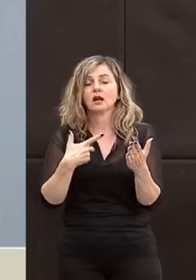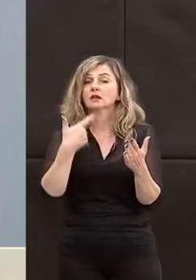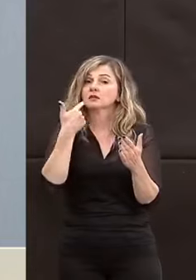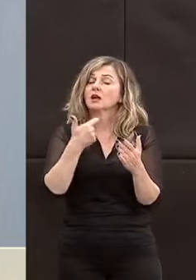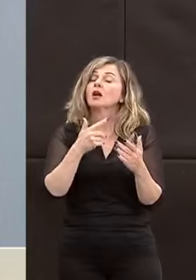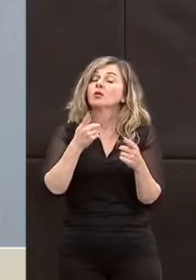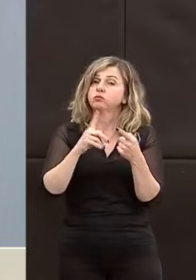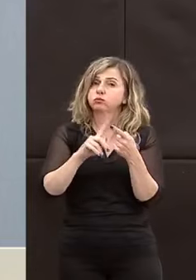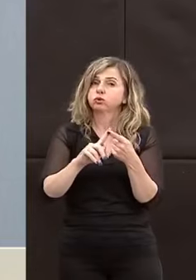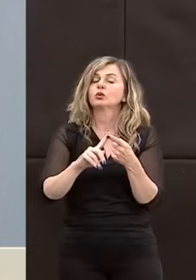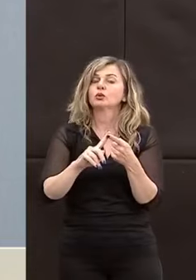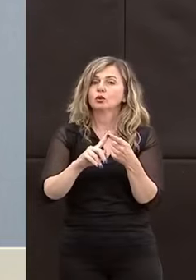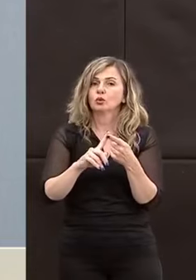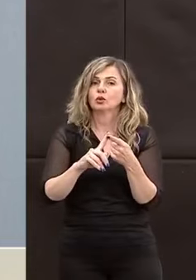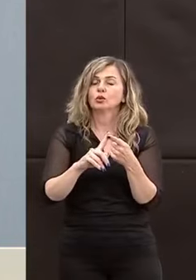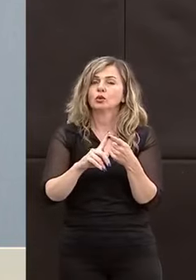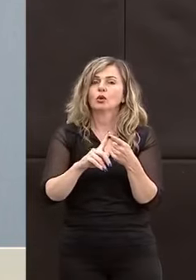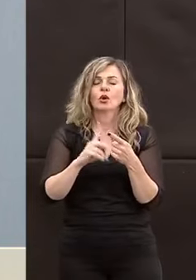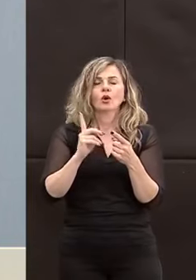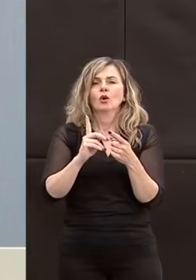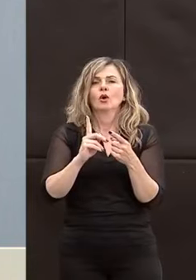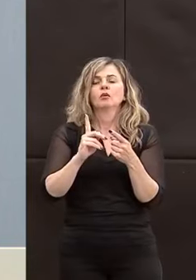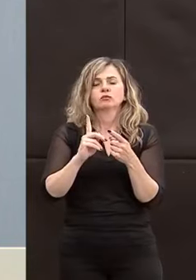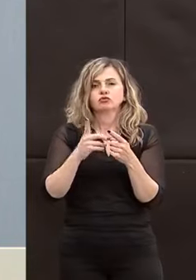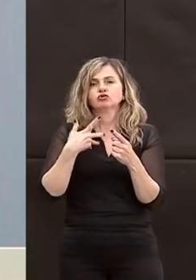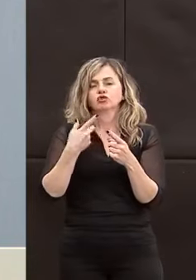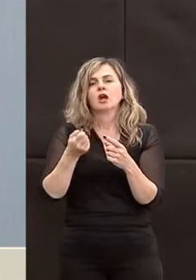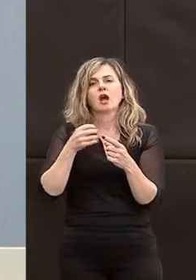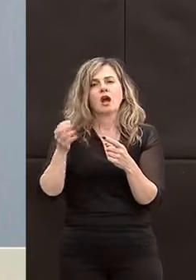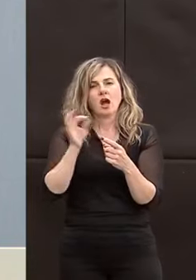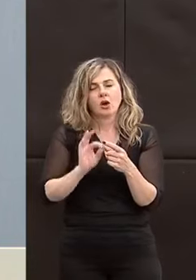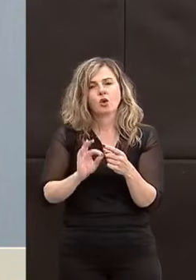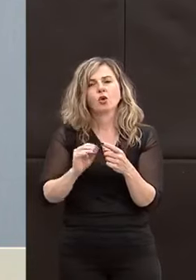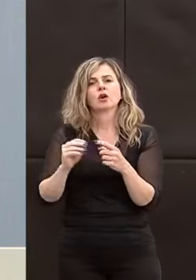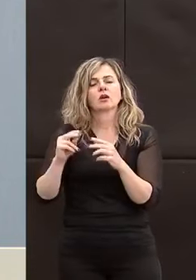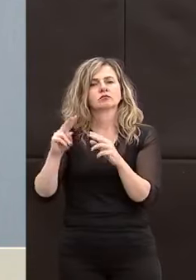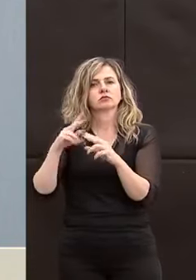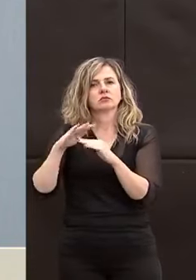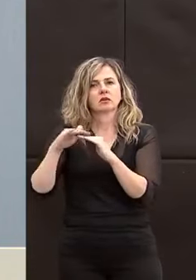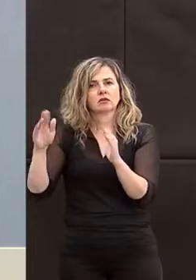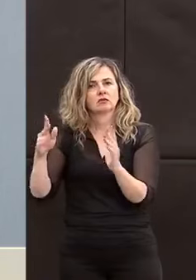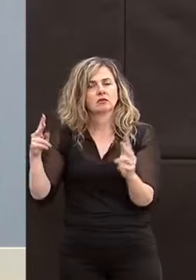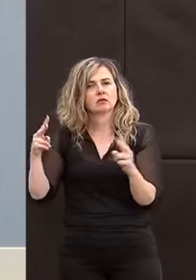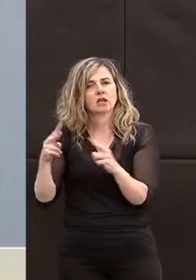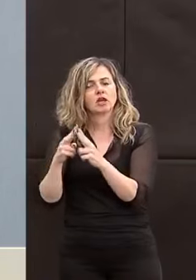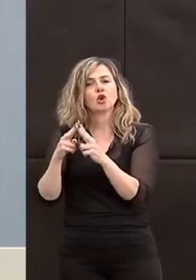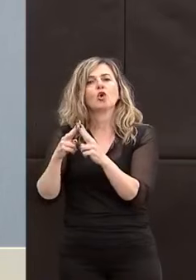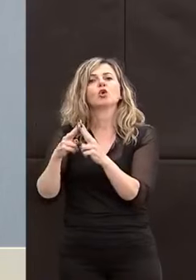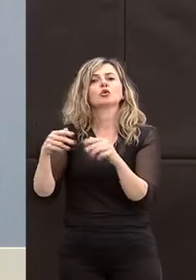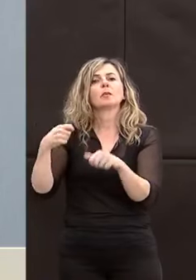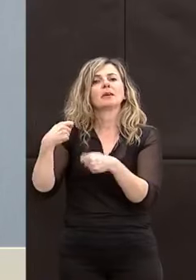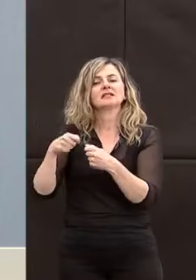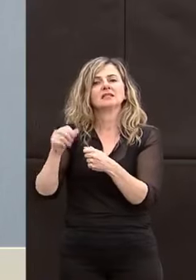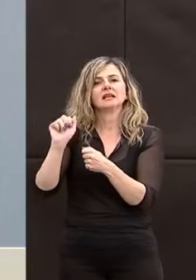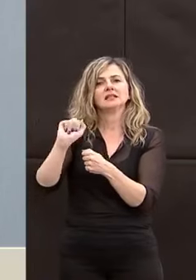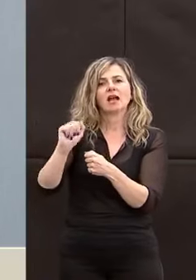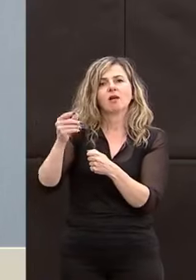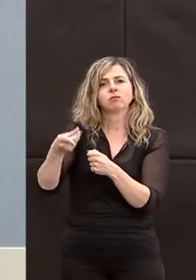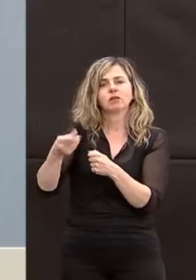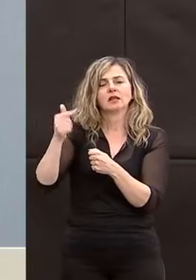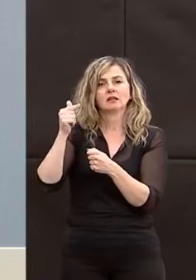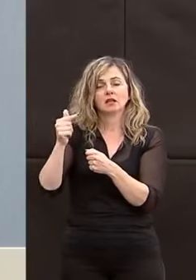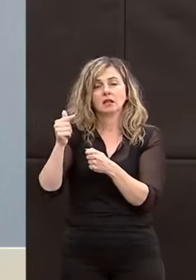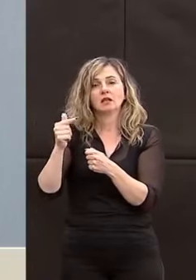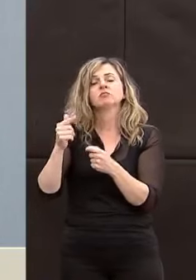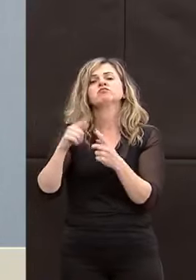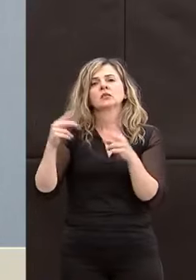dimenticare il tavolo dei presenti delle apt che abbiamo incontrato negli altri teatri giorni e come ultima